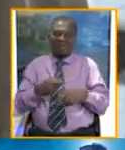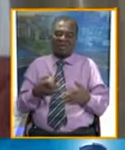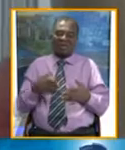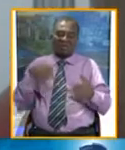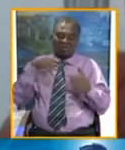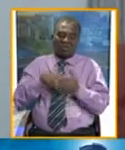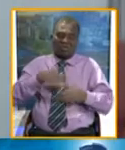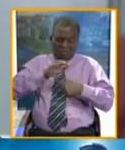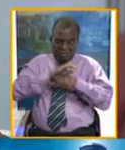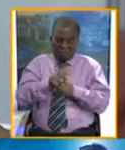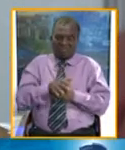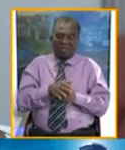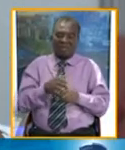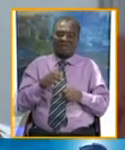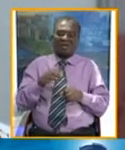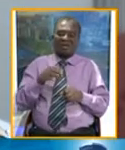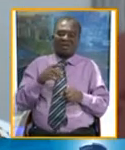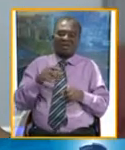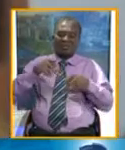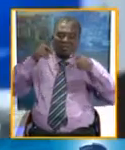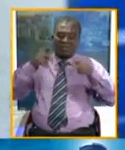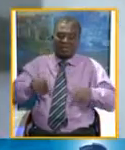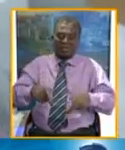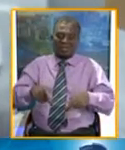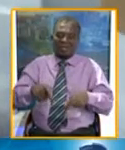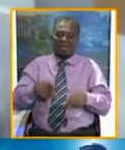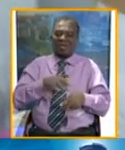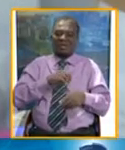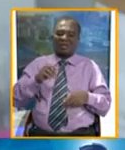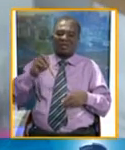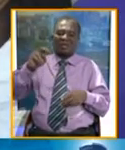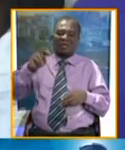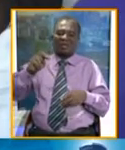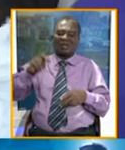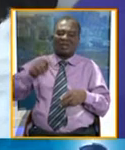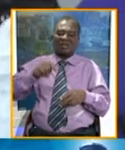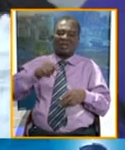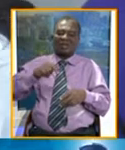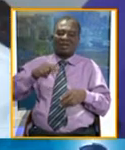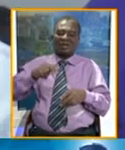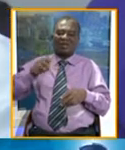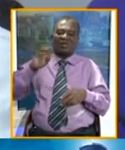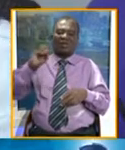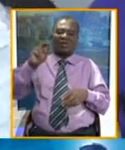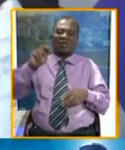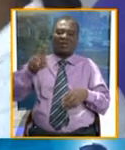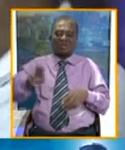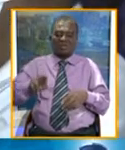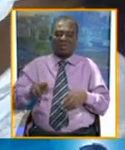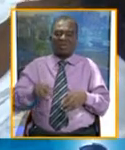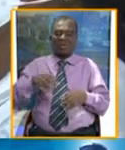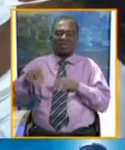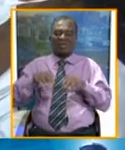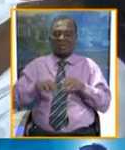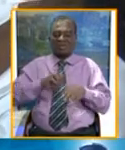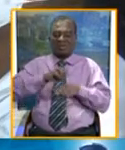de la commune de Trècheville. Le personnel du système des Nations Unies en poste à Abidjan a ainsi réaffirmé son engagement